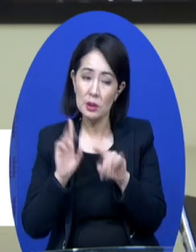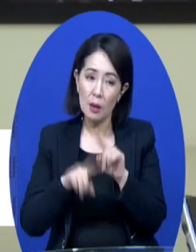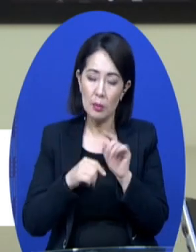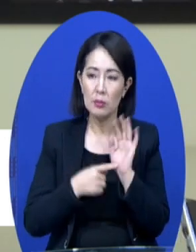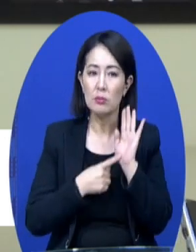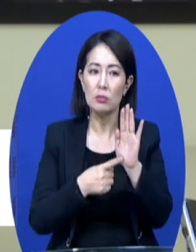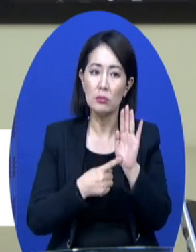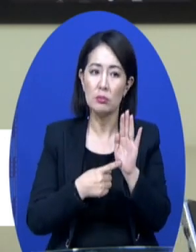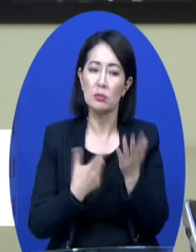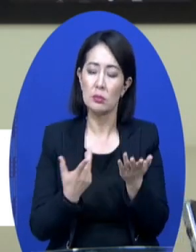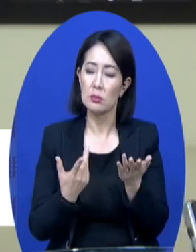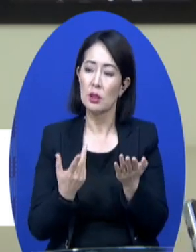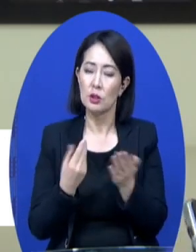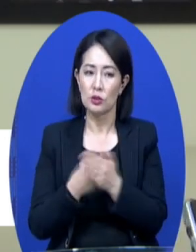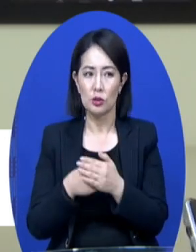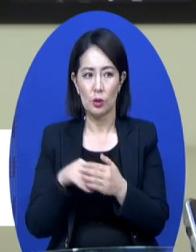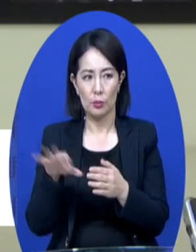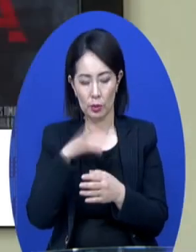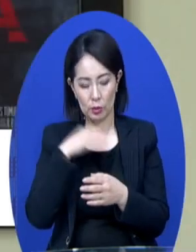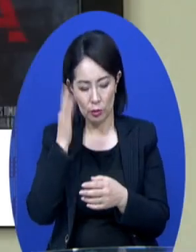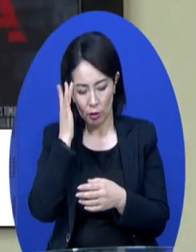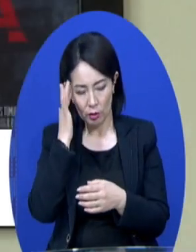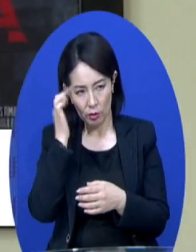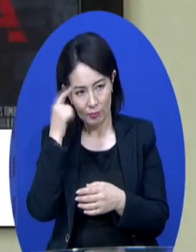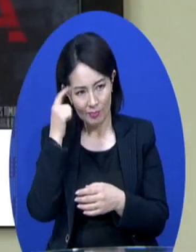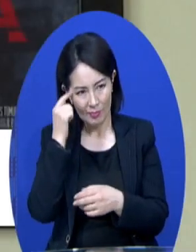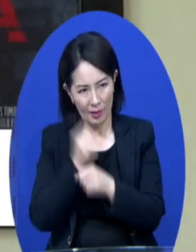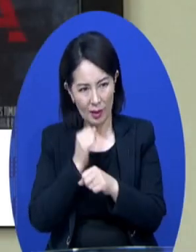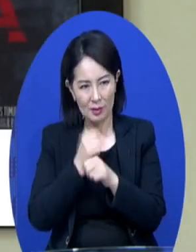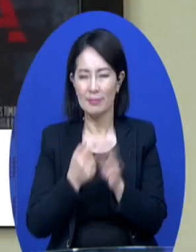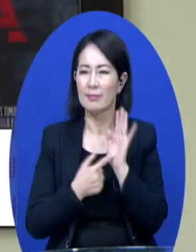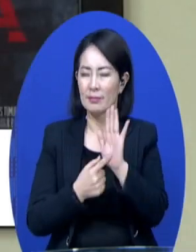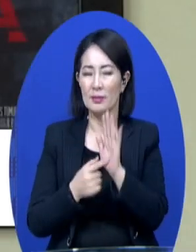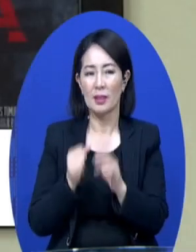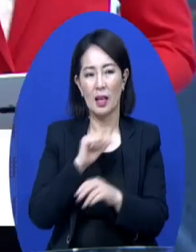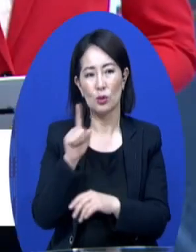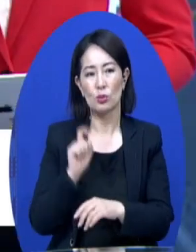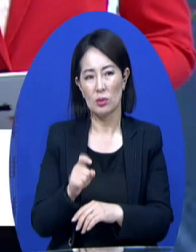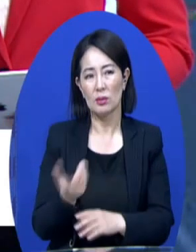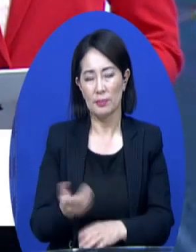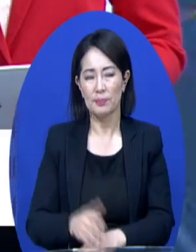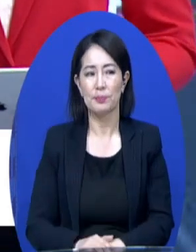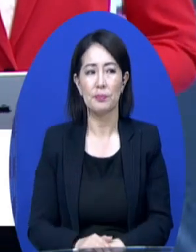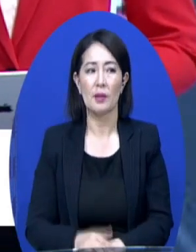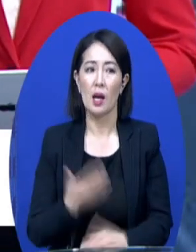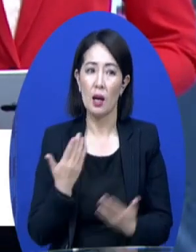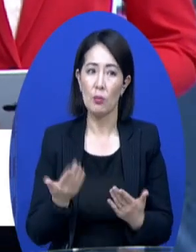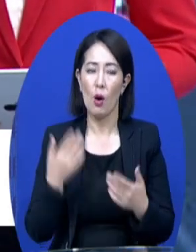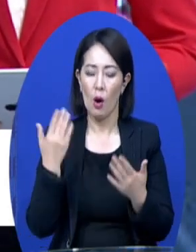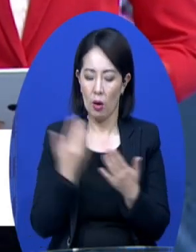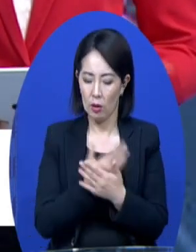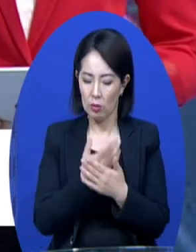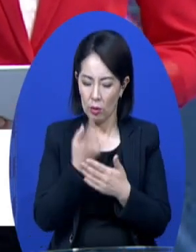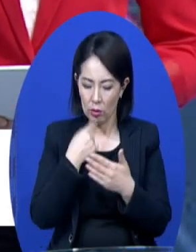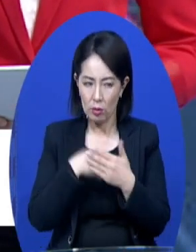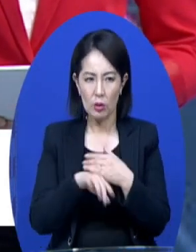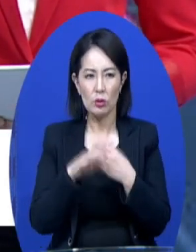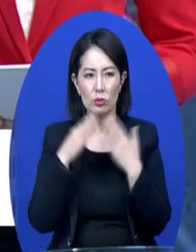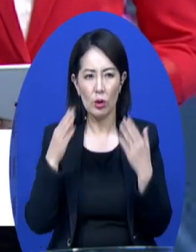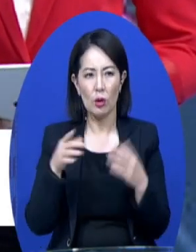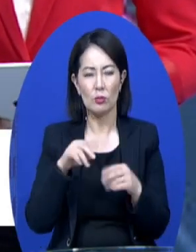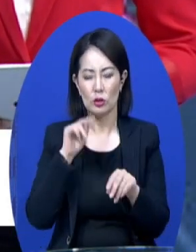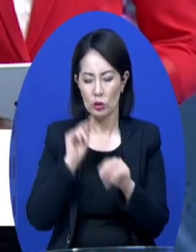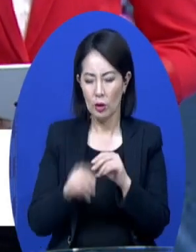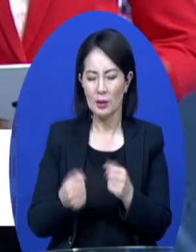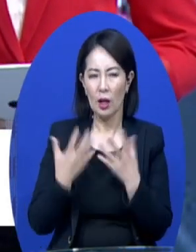байж хахад энэ дээр зөвхөн нөгөө нэг бид хэд нөгөө толгоёо ажиллуулж хүргэх асуудал болчиход байгаа юм л та. Энэхүү кино урлагийн салбарт том сорилт тулгарч